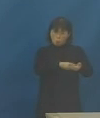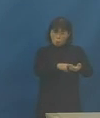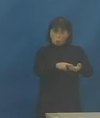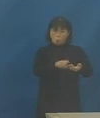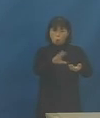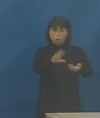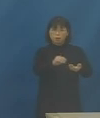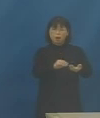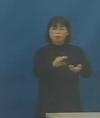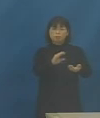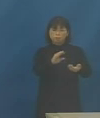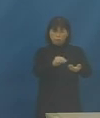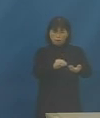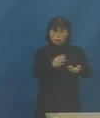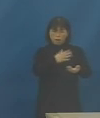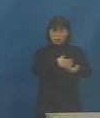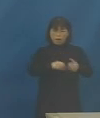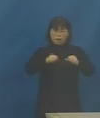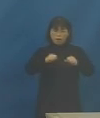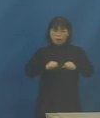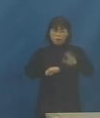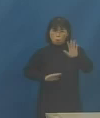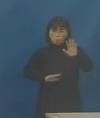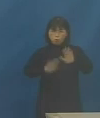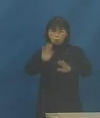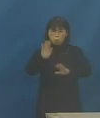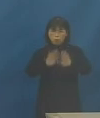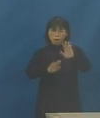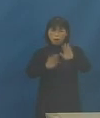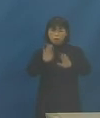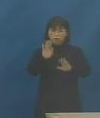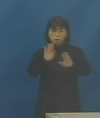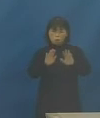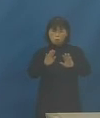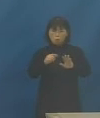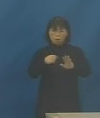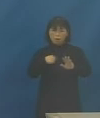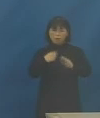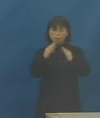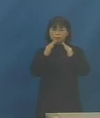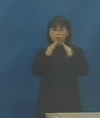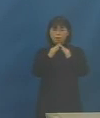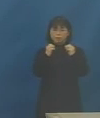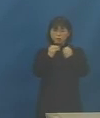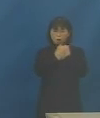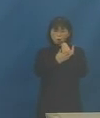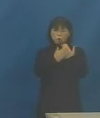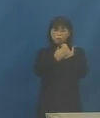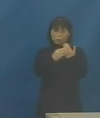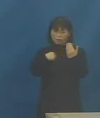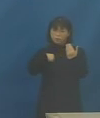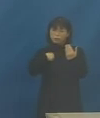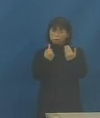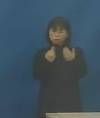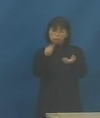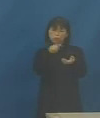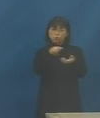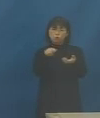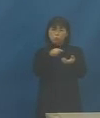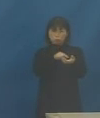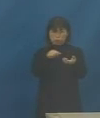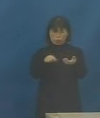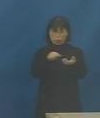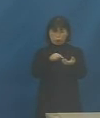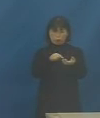ねそれであの健康状態をずダイタクで利用している方にご自分で購入力をしていただくというものです